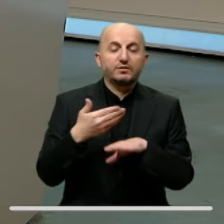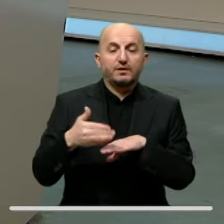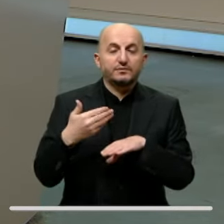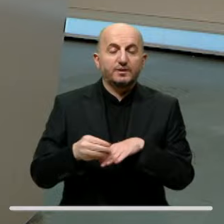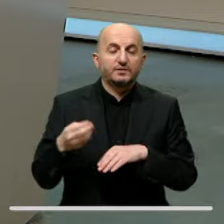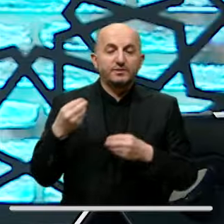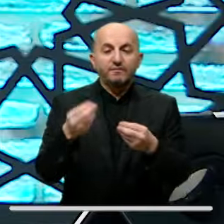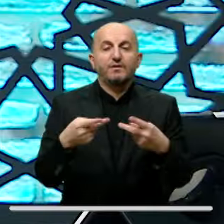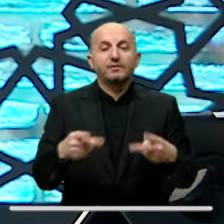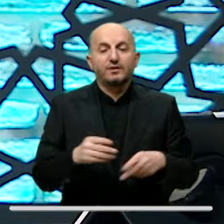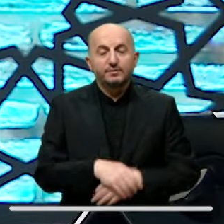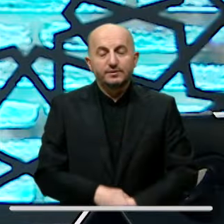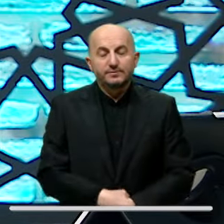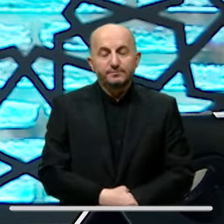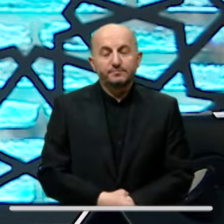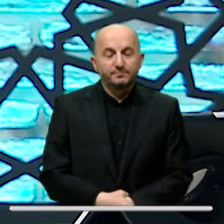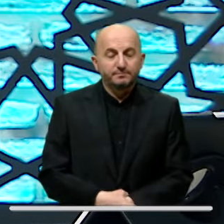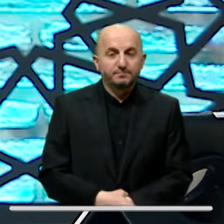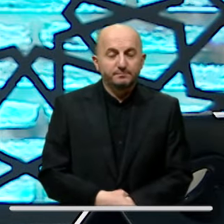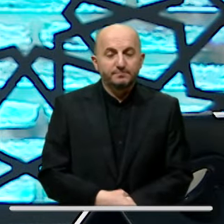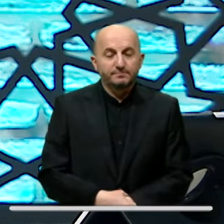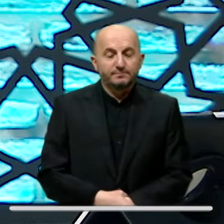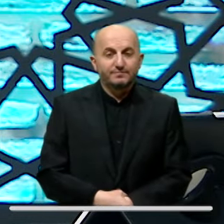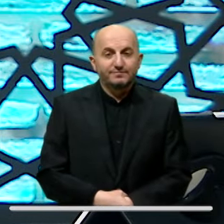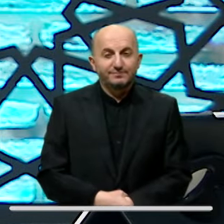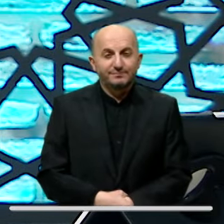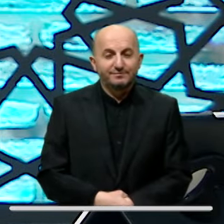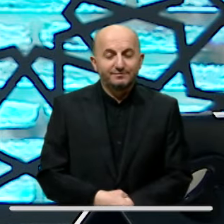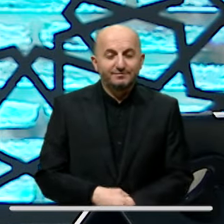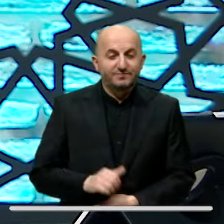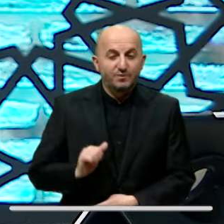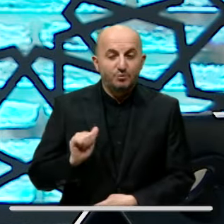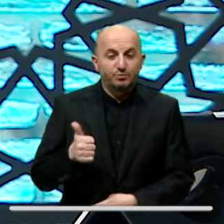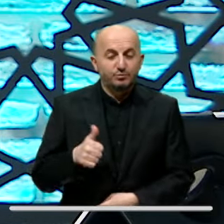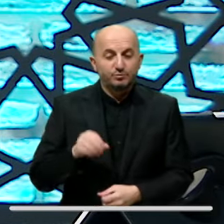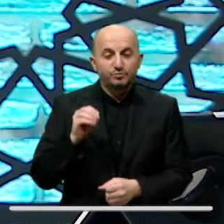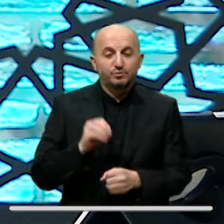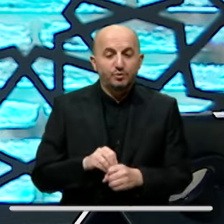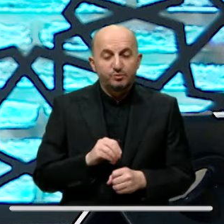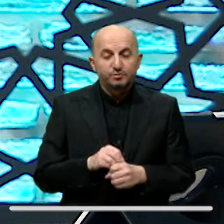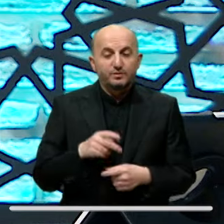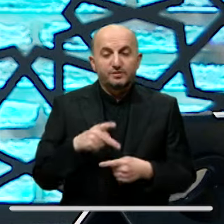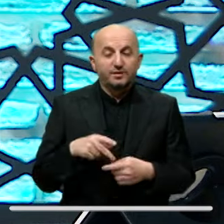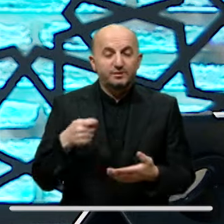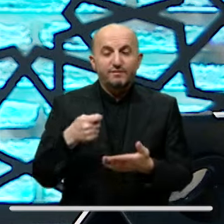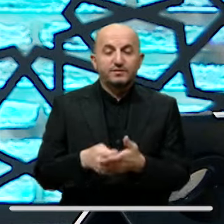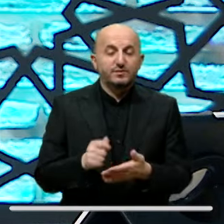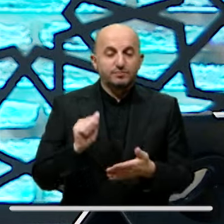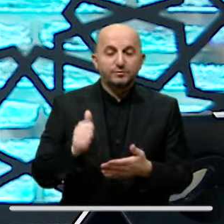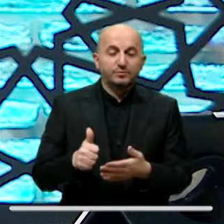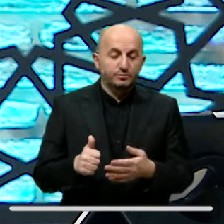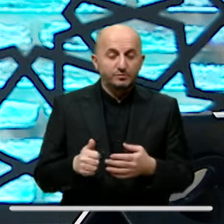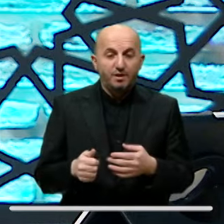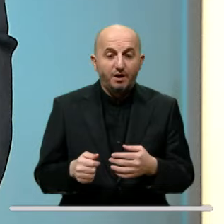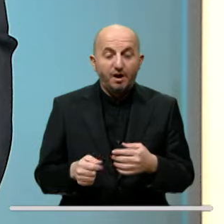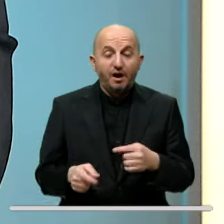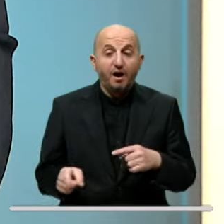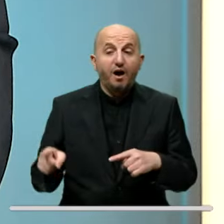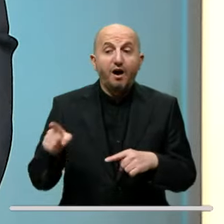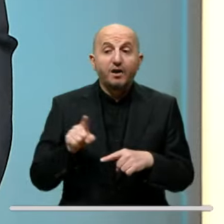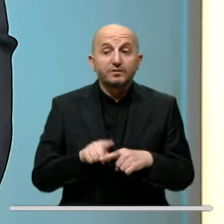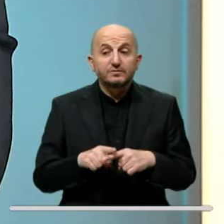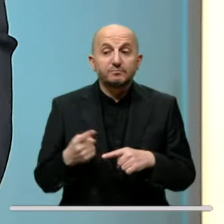Peki. Ama şey yapsın değil mi hocam? Bunu da atlıyorlar genelde. Günün sonunda yani zekat vereceğimiz gün ekstra bir şeyler gelmiş